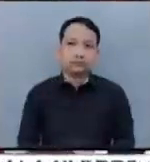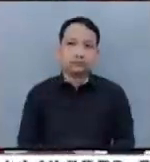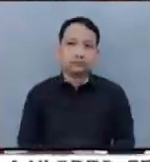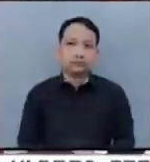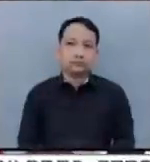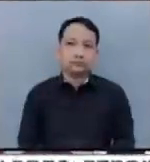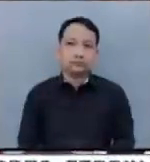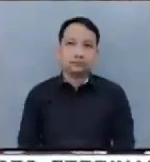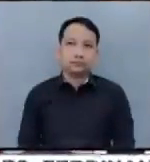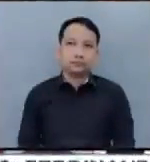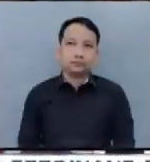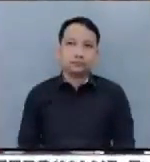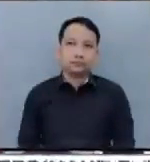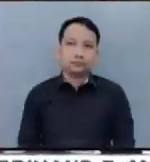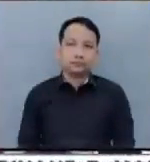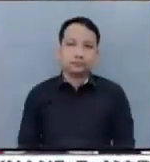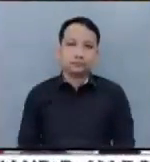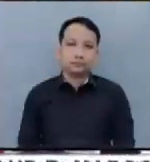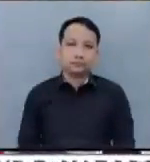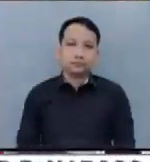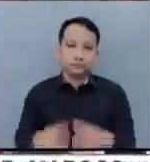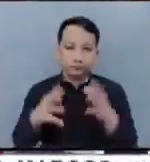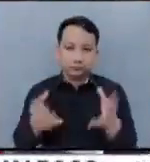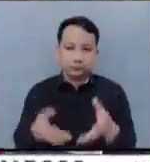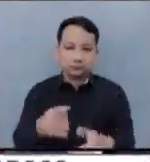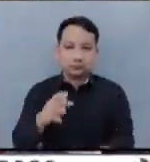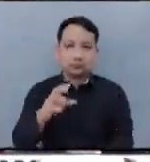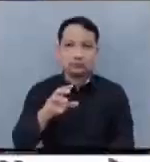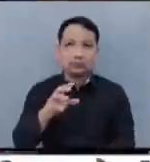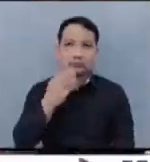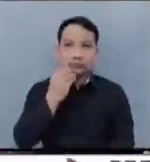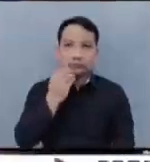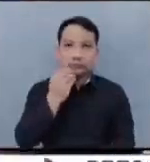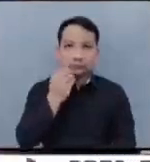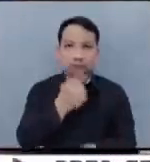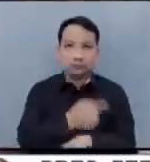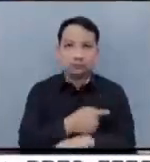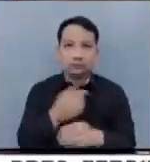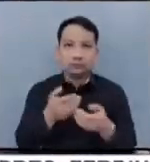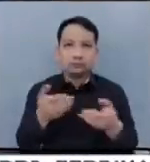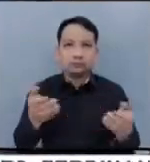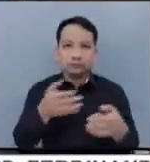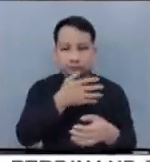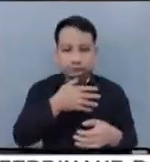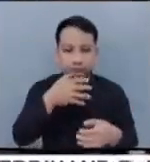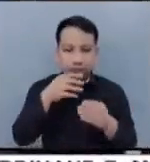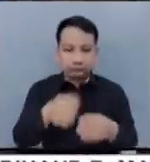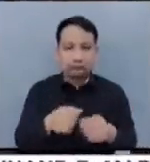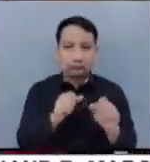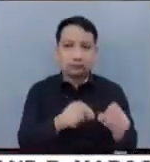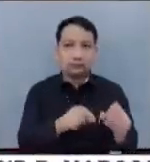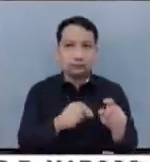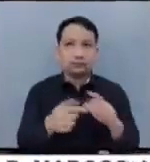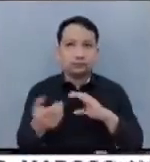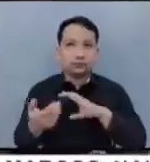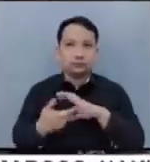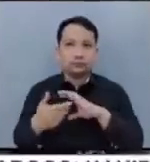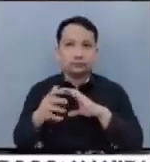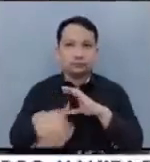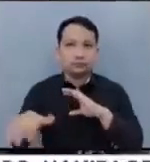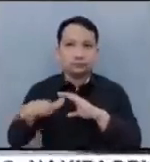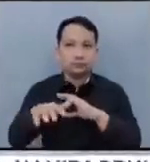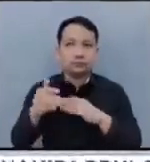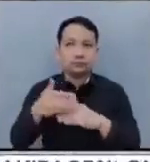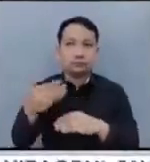Ngayong selebrasyon ng World Food Day, ipinanawagan ng grupo ng mga magsasaka, vendor at consumer sa harap ng Department of